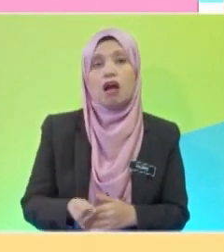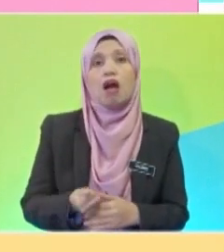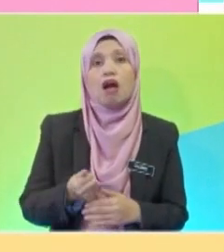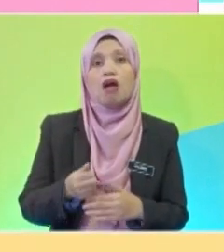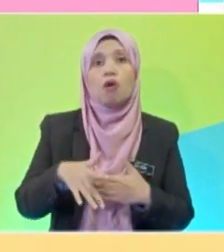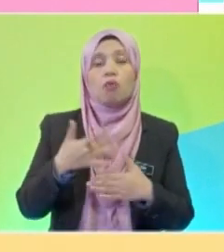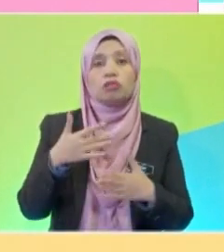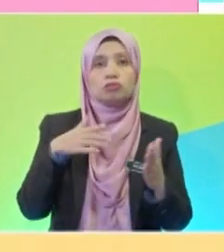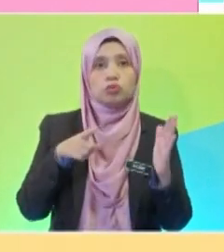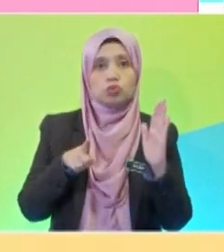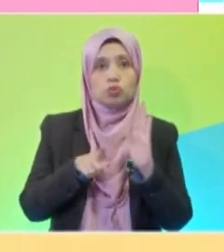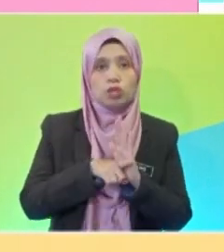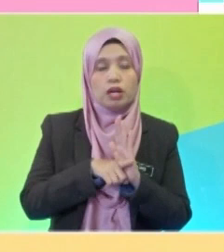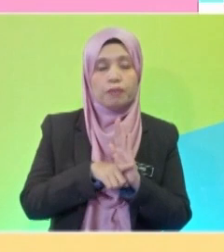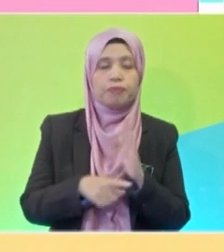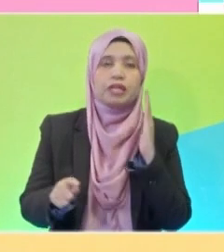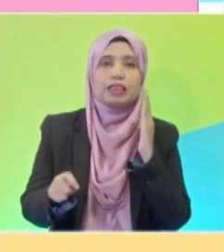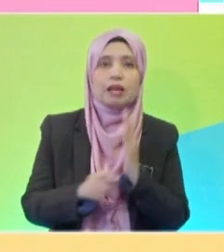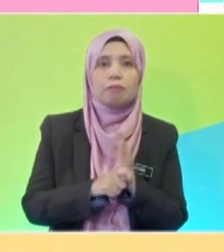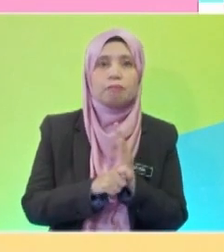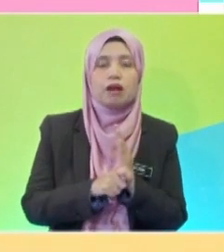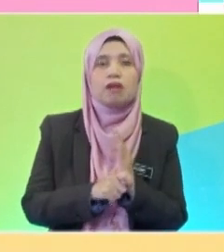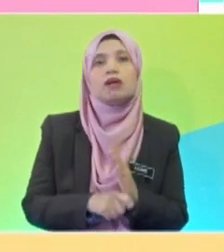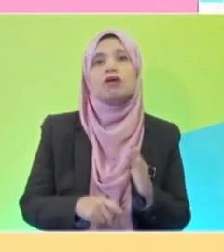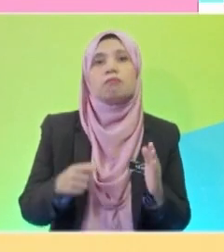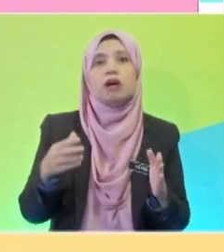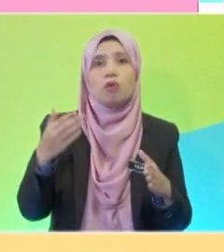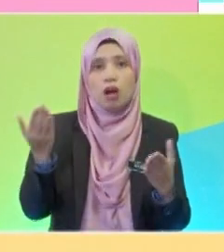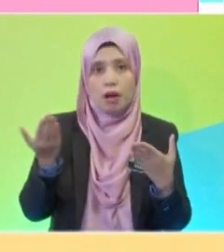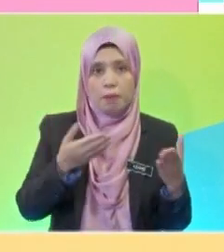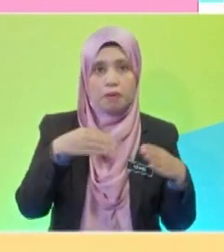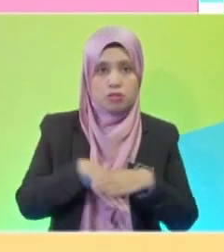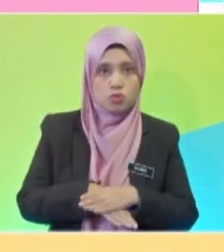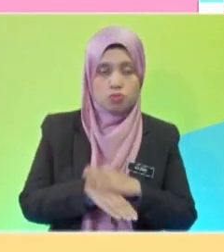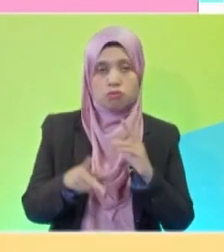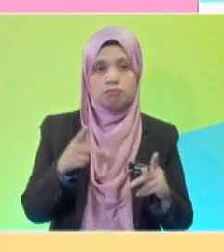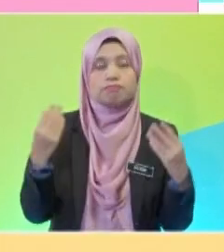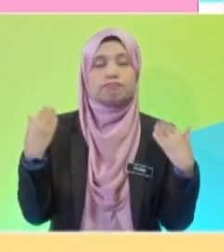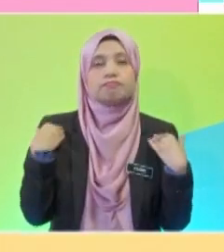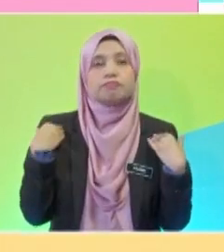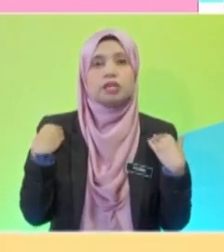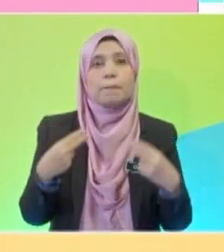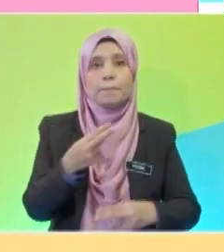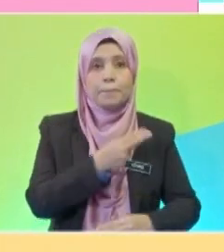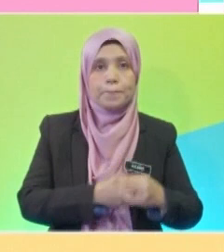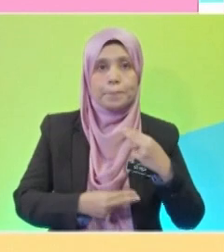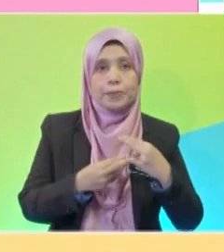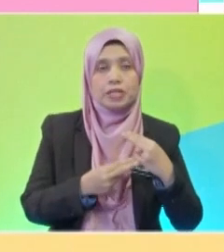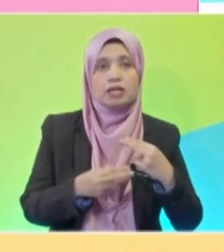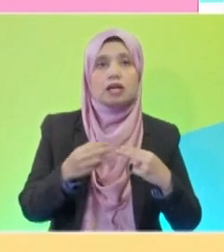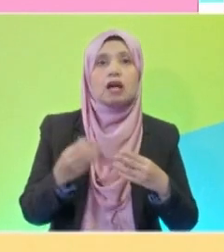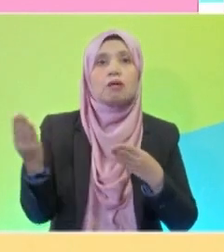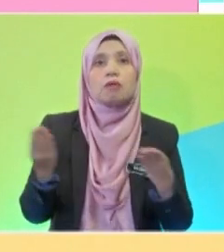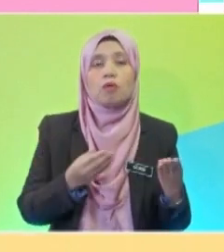modal tambahan? Modal tambahan ni dia membawa masuk. Sekiranya ada perniagaan itu membawa masuk